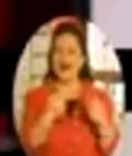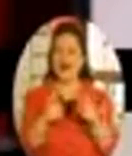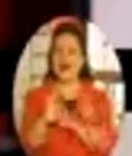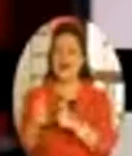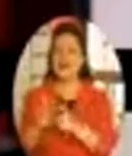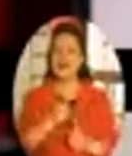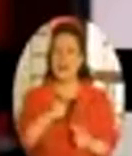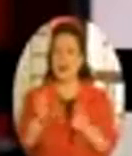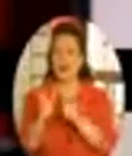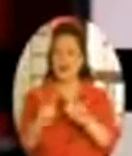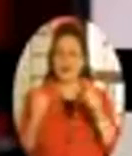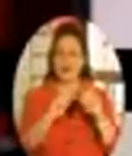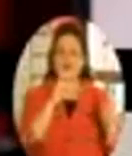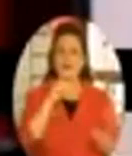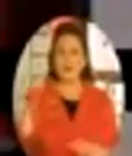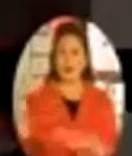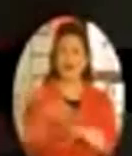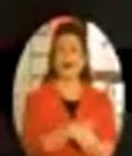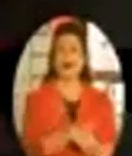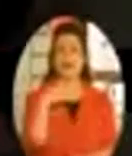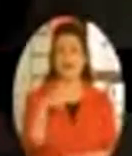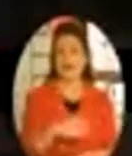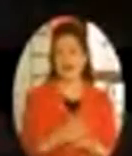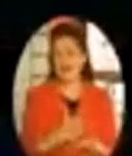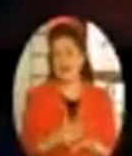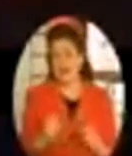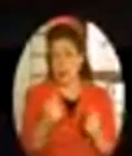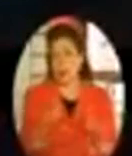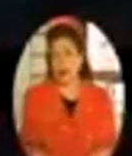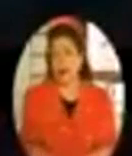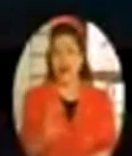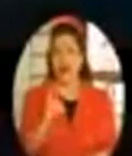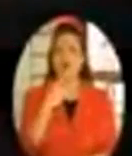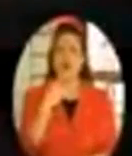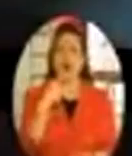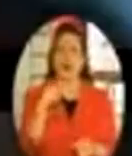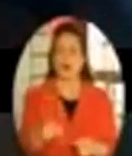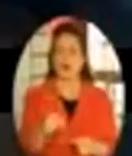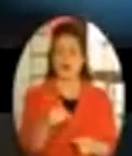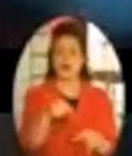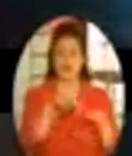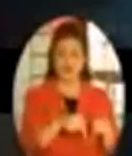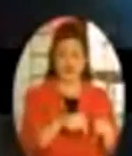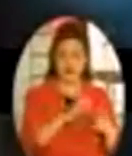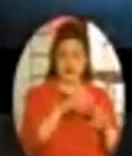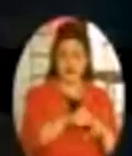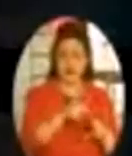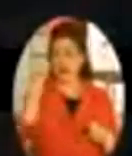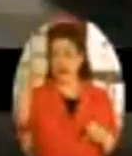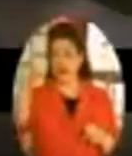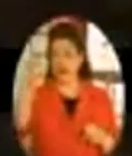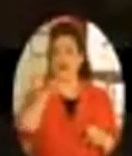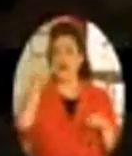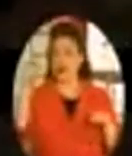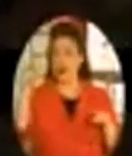ישראל. לא נסתכל על זה, זה קרה. אבל לא נכון למתוח קו ולקשור בין דלית אל כרמל למג'דל שם. זה שני